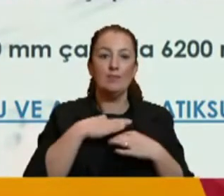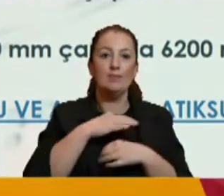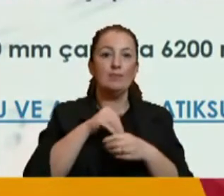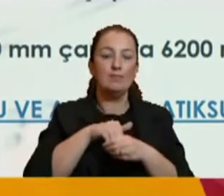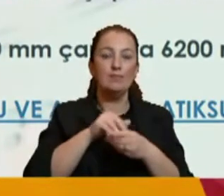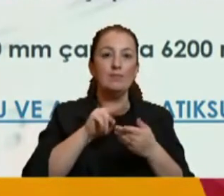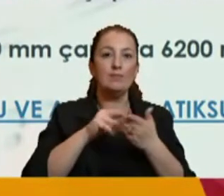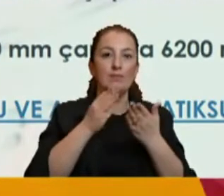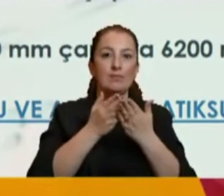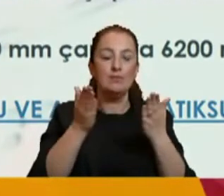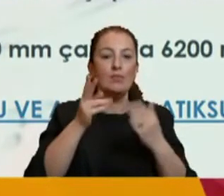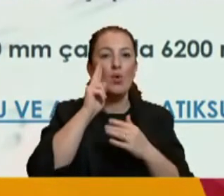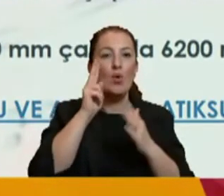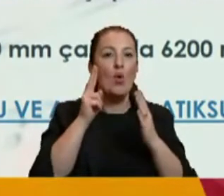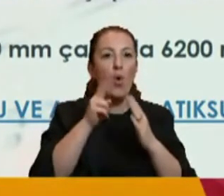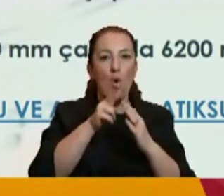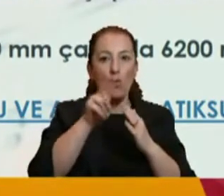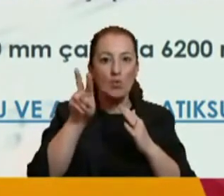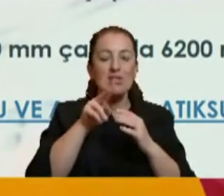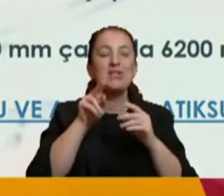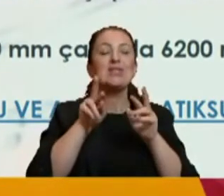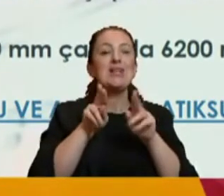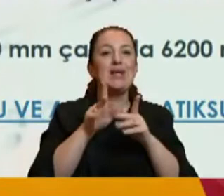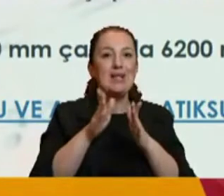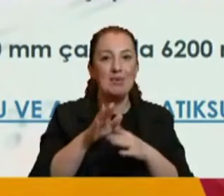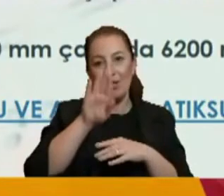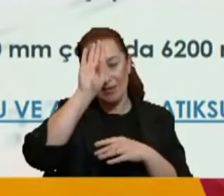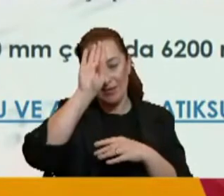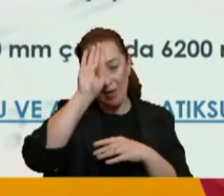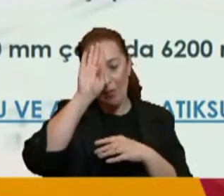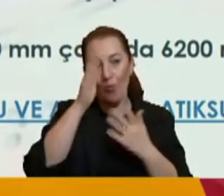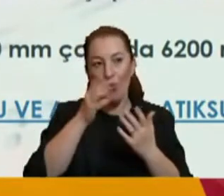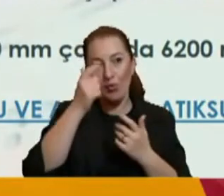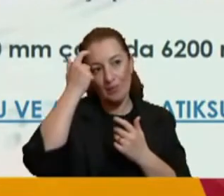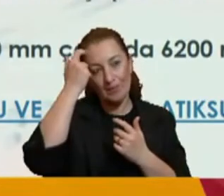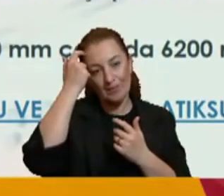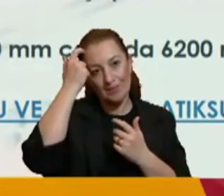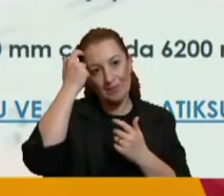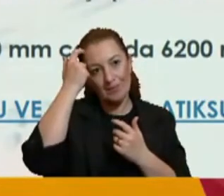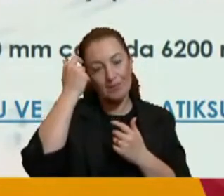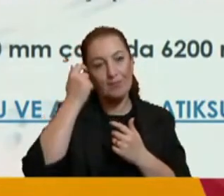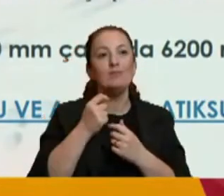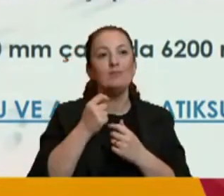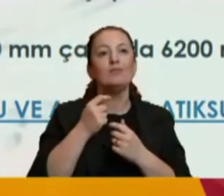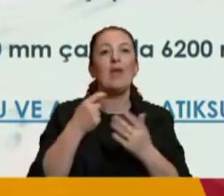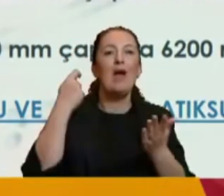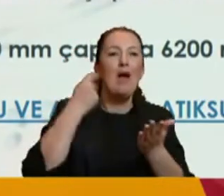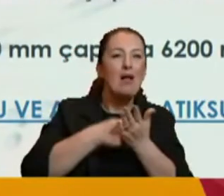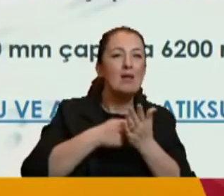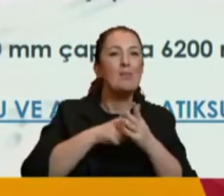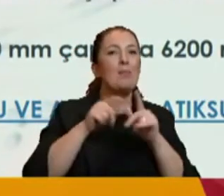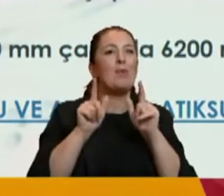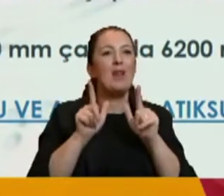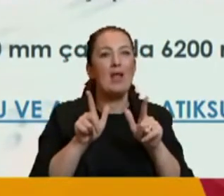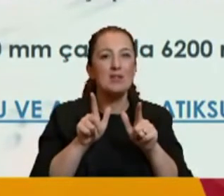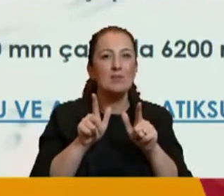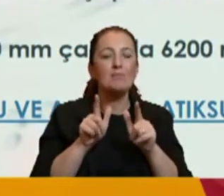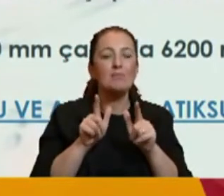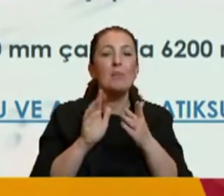üyeleri gördüğünüz gibi İstanbul'un en yatırım ihtiyacı